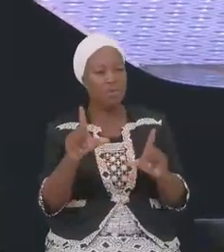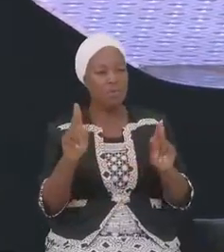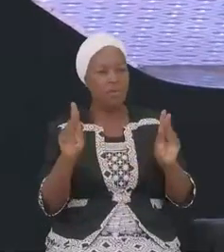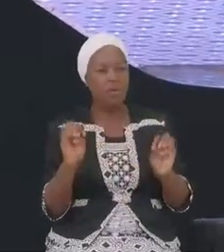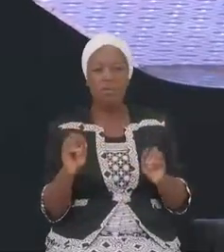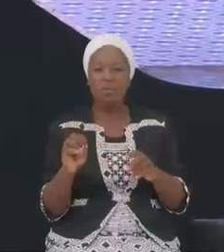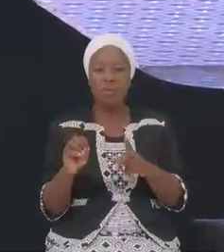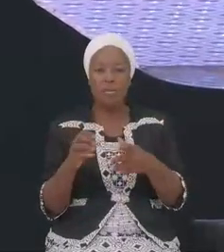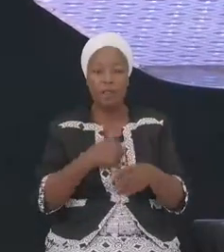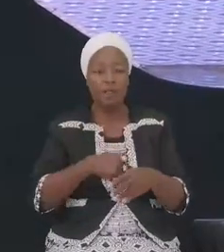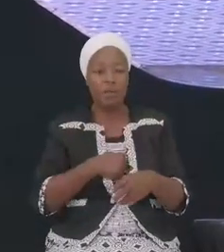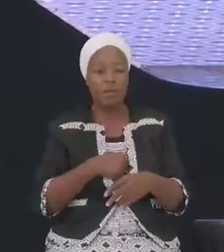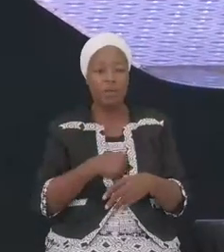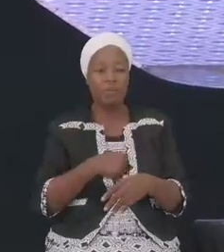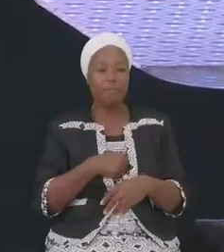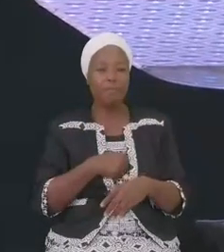on va